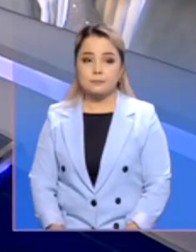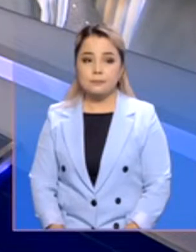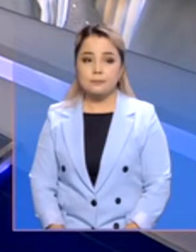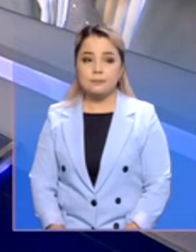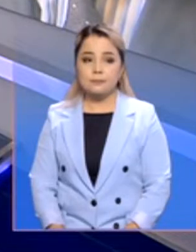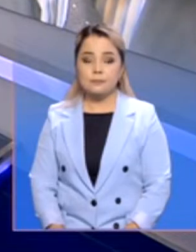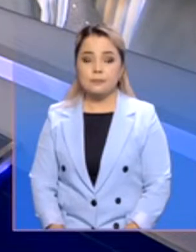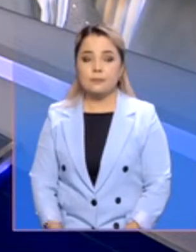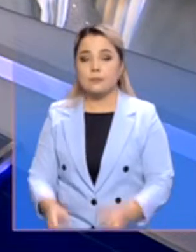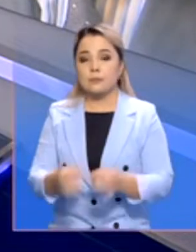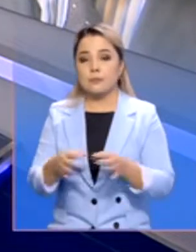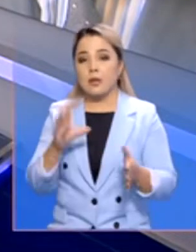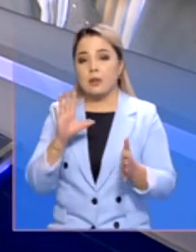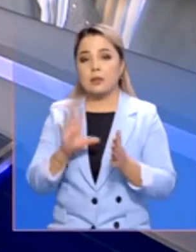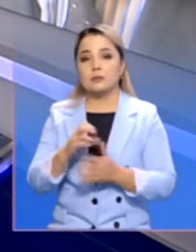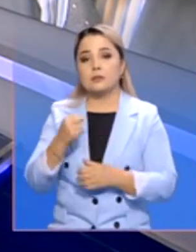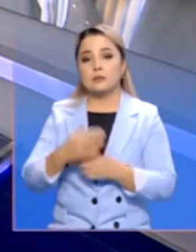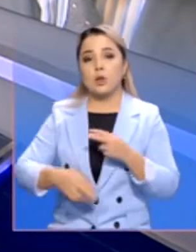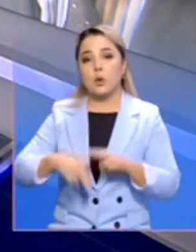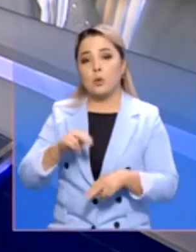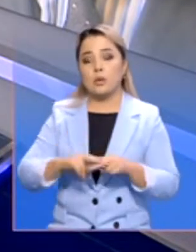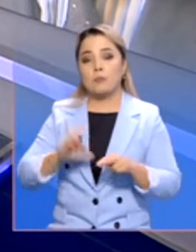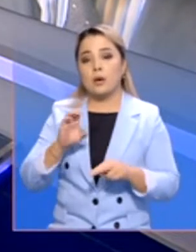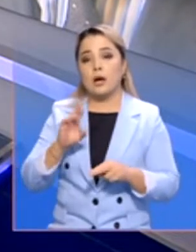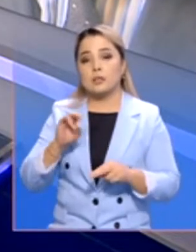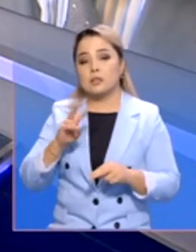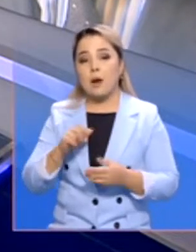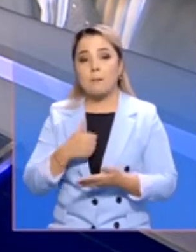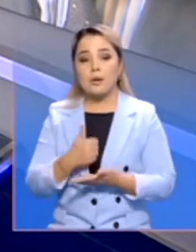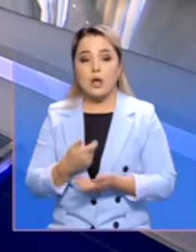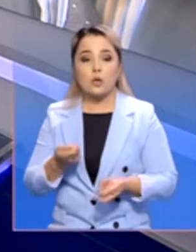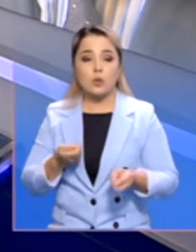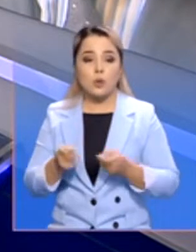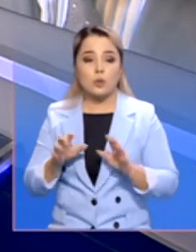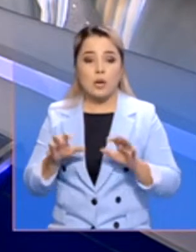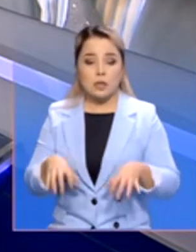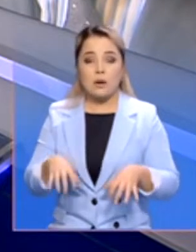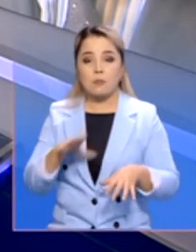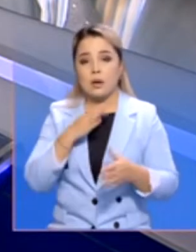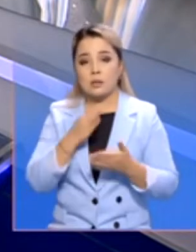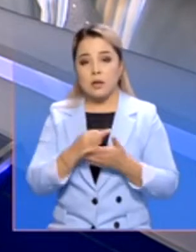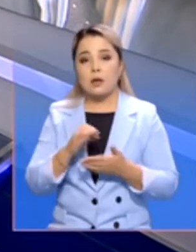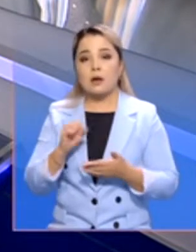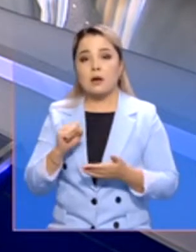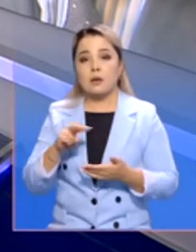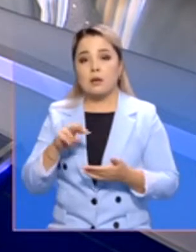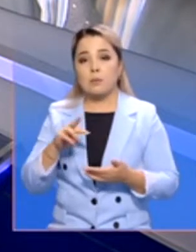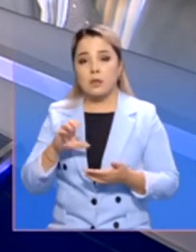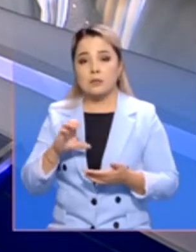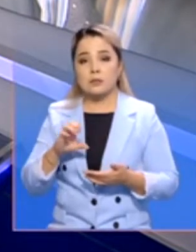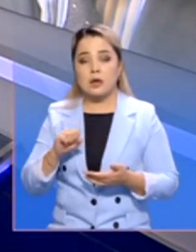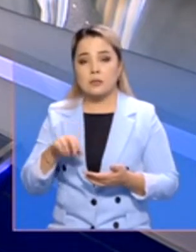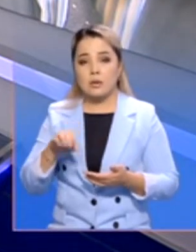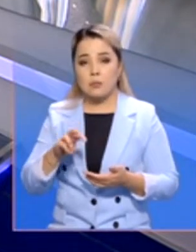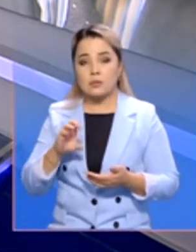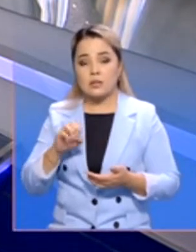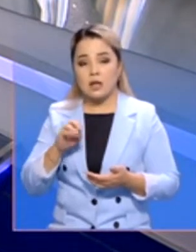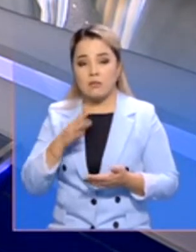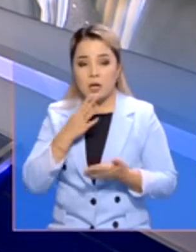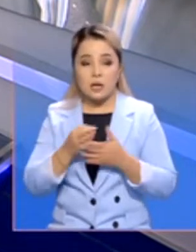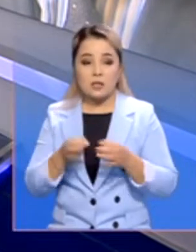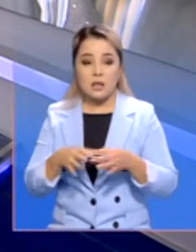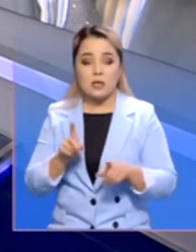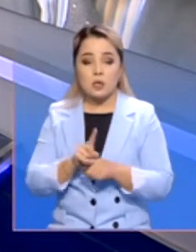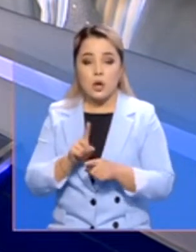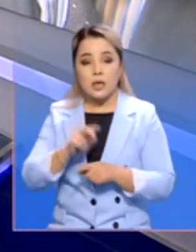Алдымен атом электростанциясының құрылысына тоқталсақ. Самұрық-Қазына басқармасының төрағасы Алмас Адам Сатқалиев ядролық аралдың тасымалдаушысы